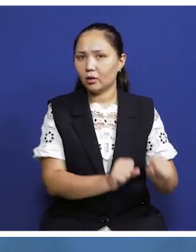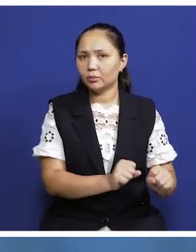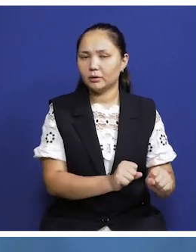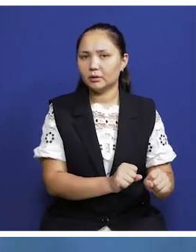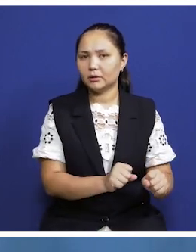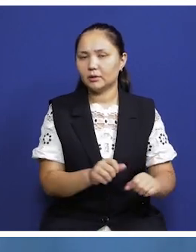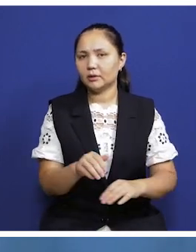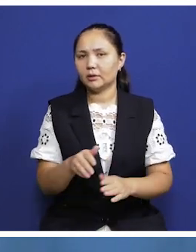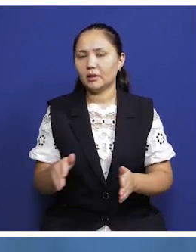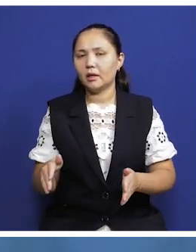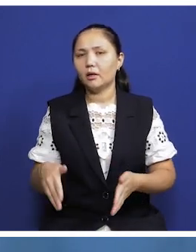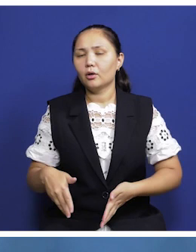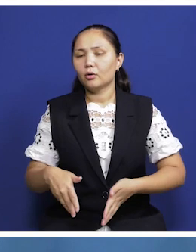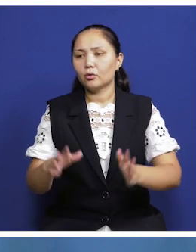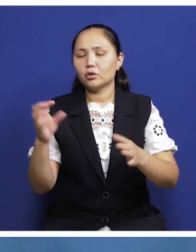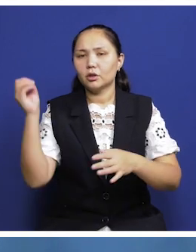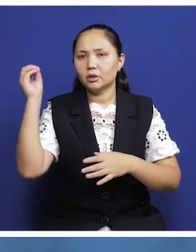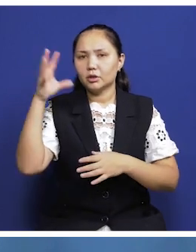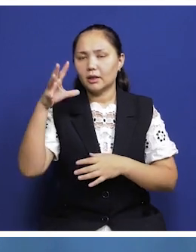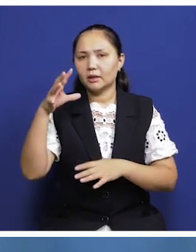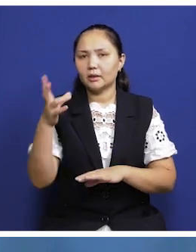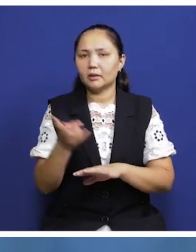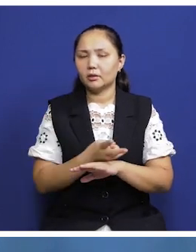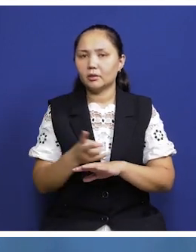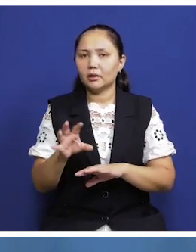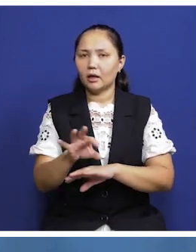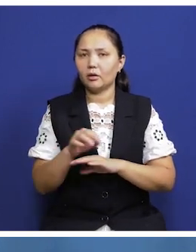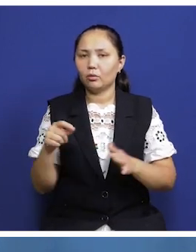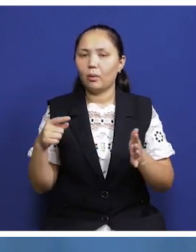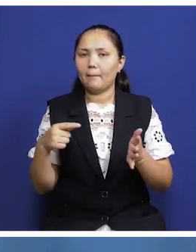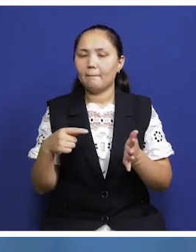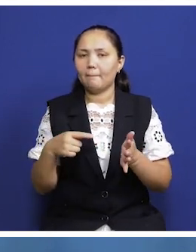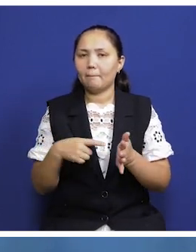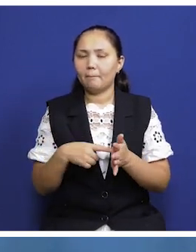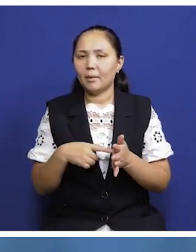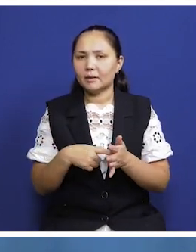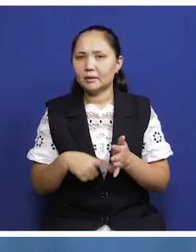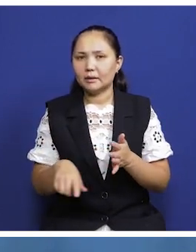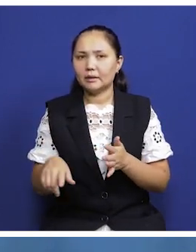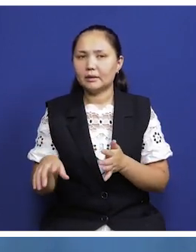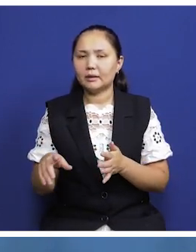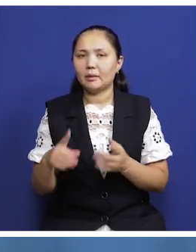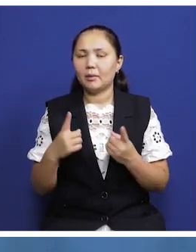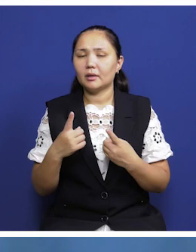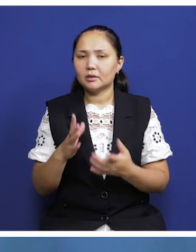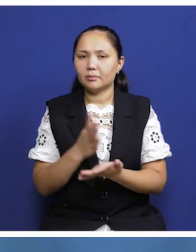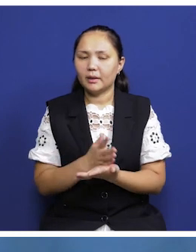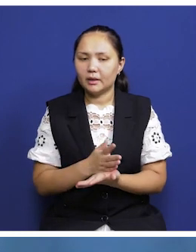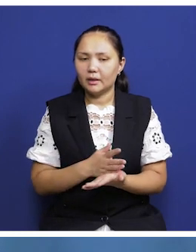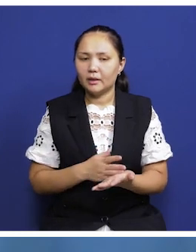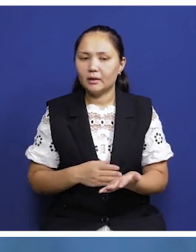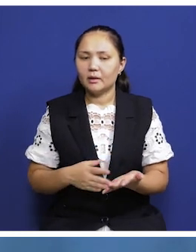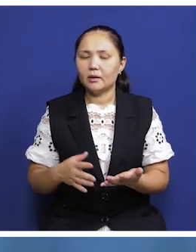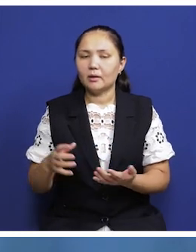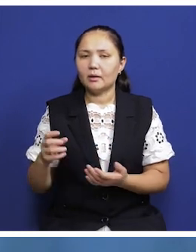үшін көшелерді түнгі жарықтандырумен қамту мәселесі маңызды болып келеді. Соңғы 5 жыл аралығында